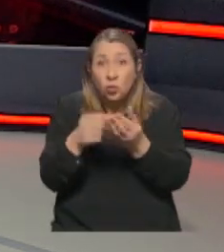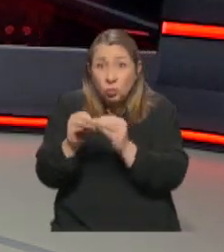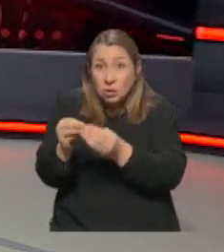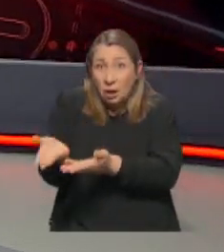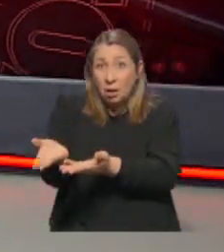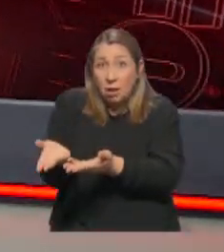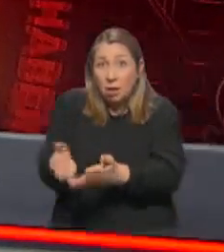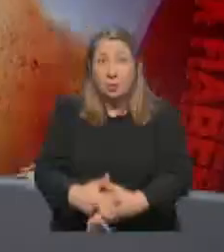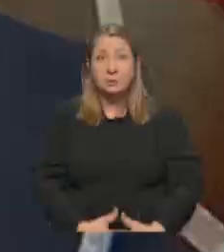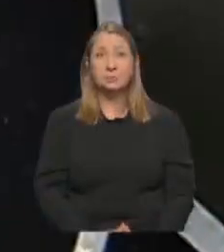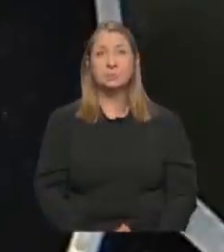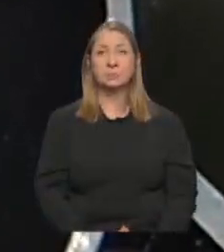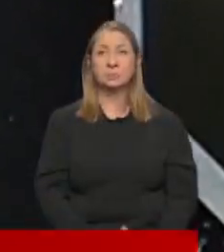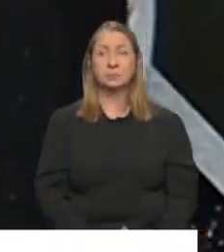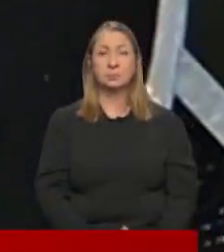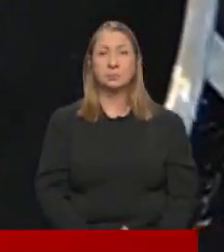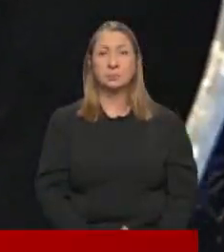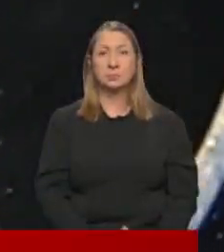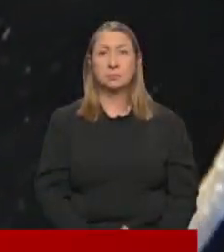yumurtası.